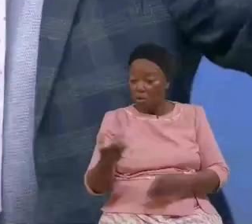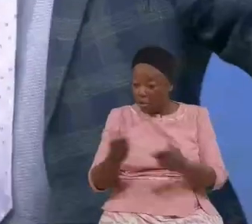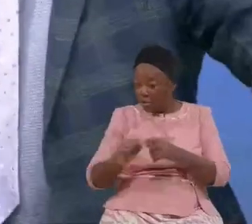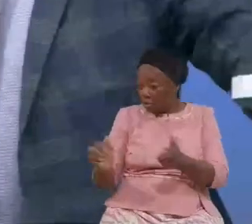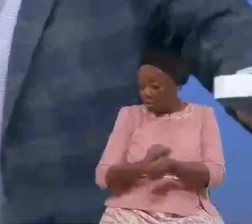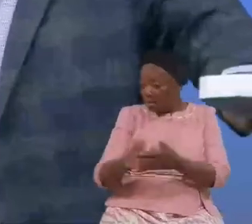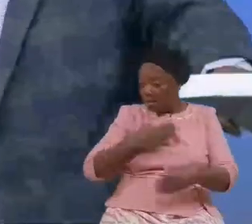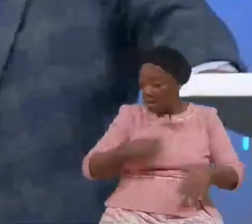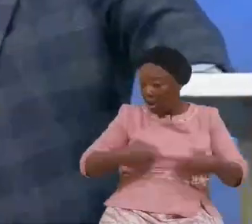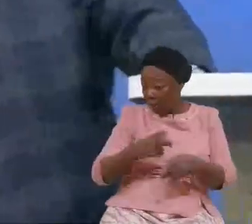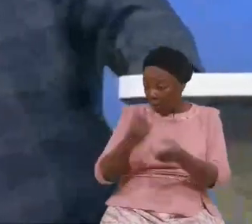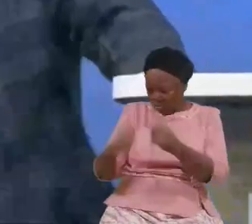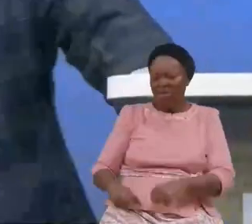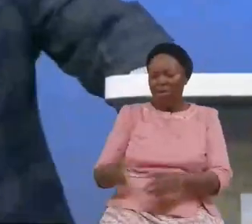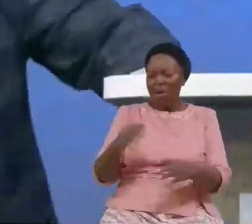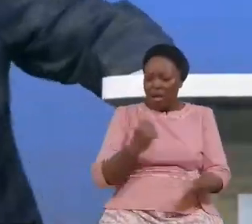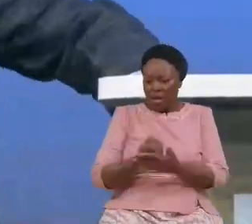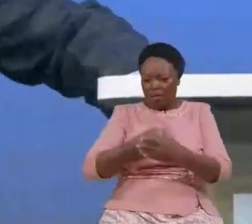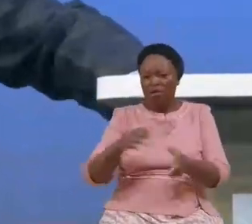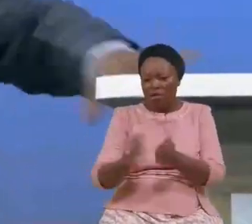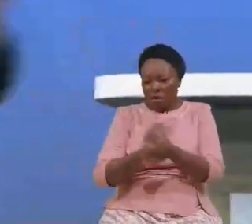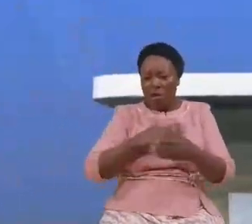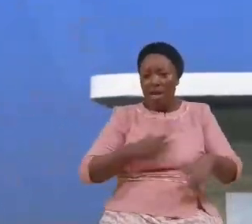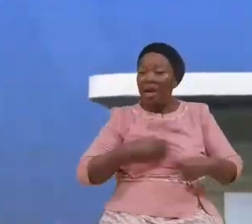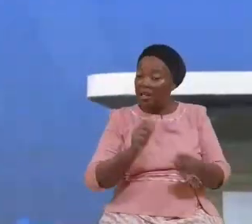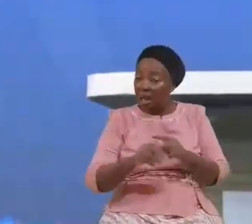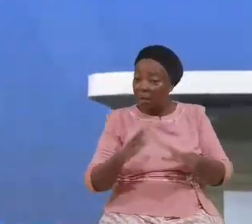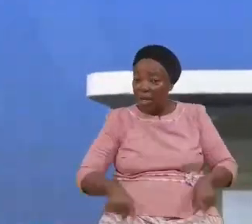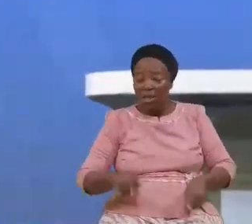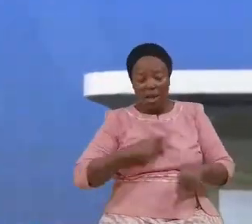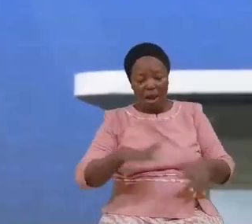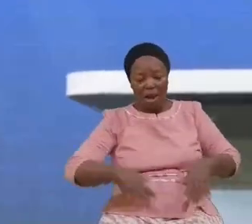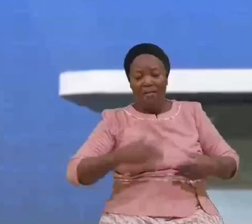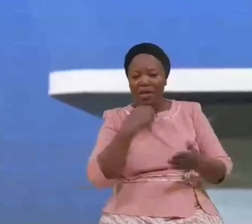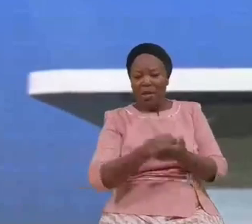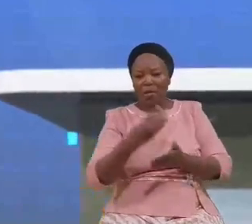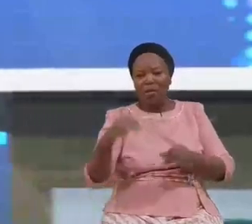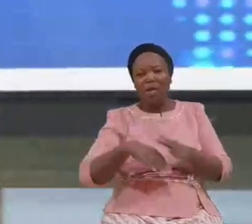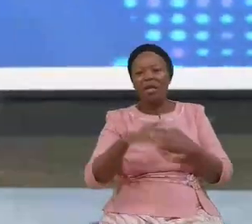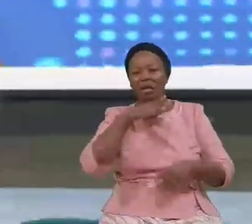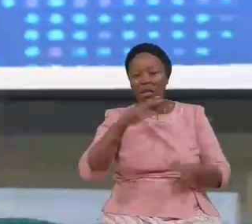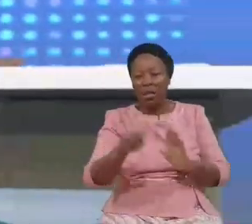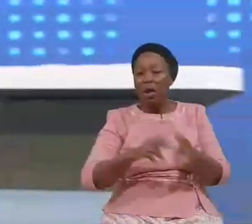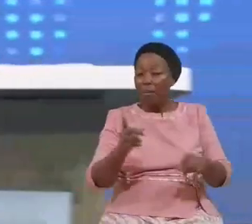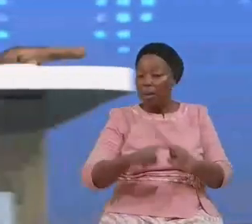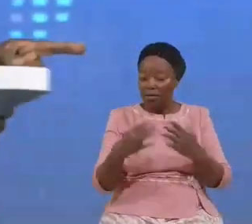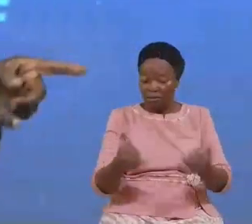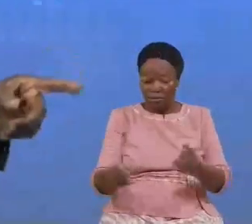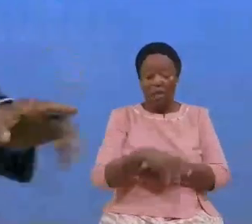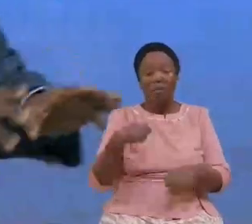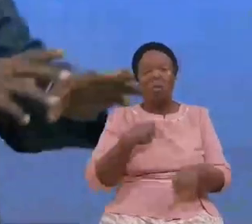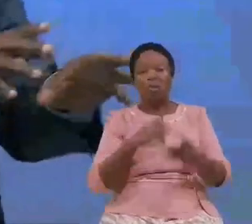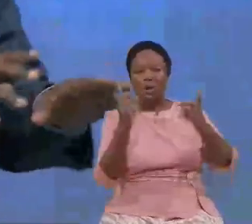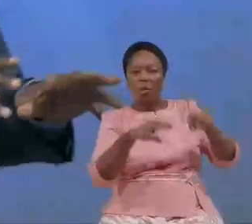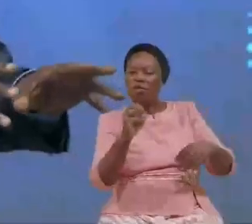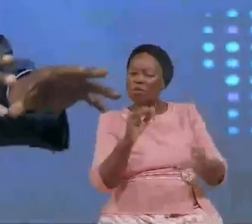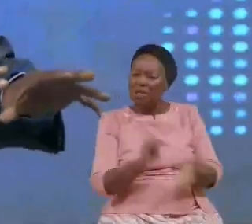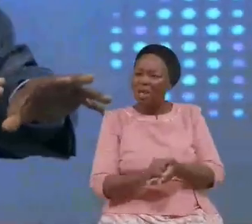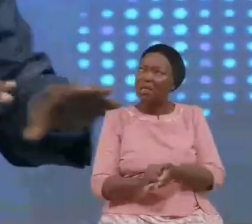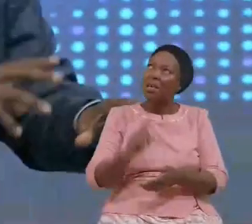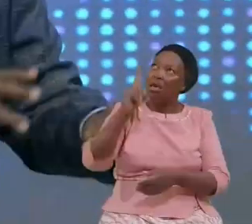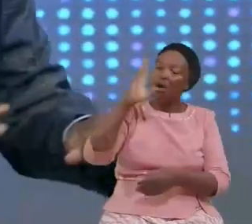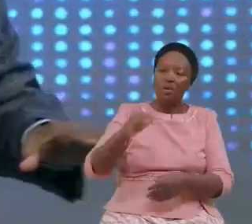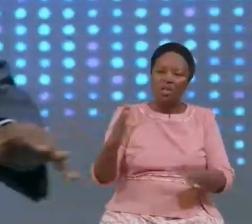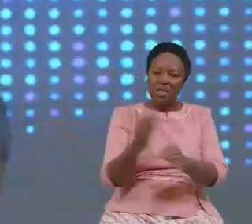la vie est gâchée dans la souillure mais aujourd'hui nous venons a fait qu'il puisse